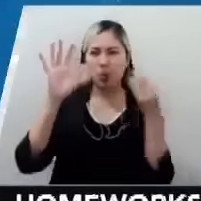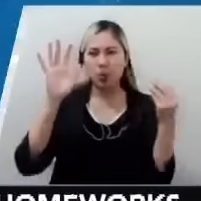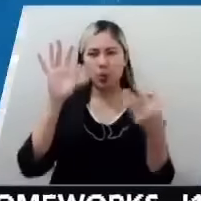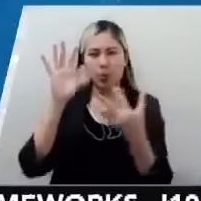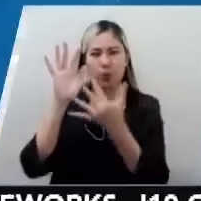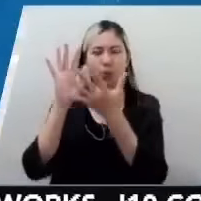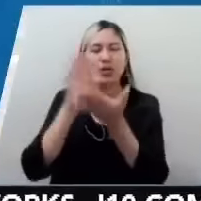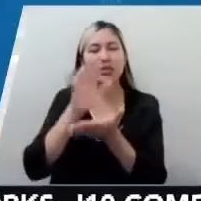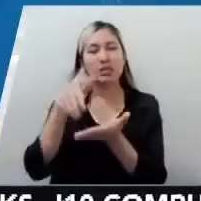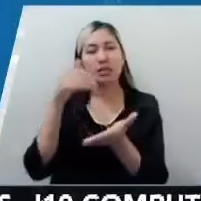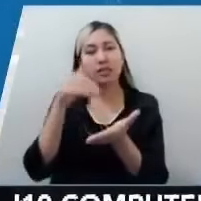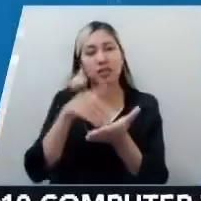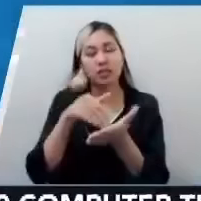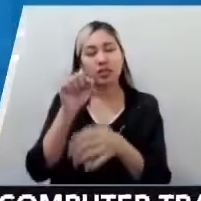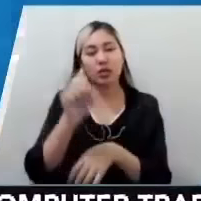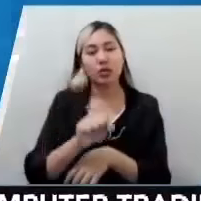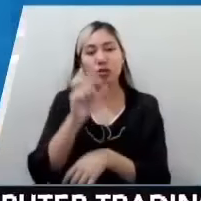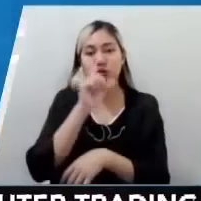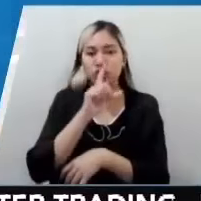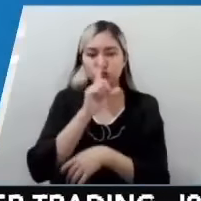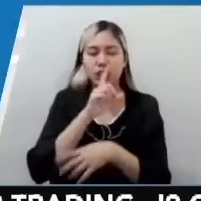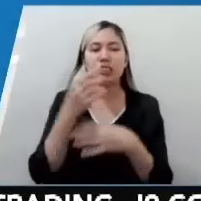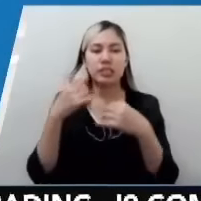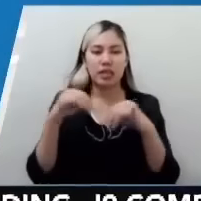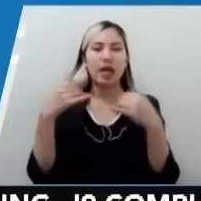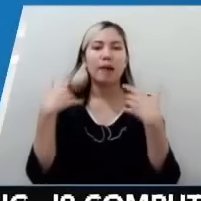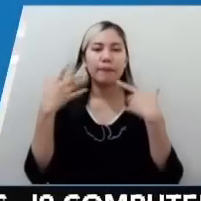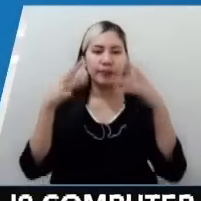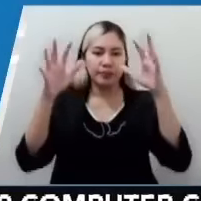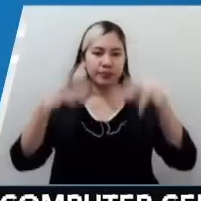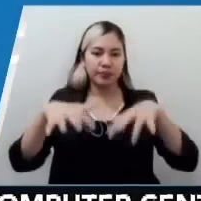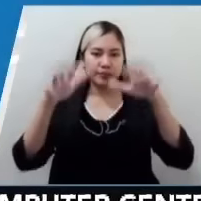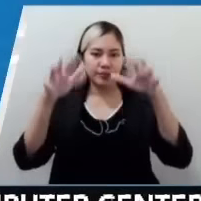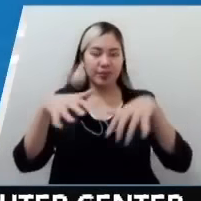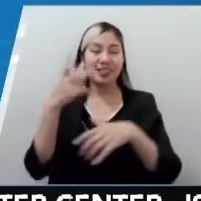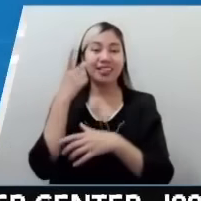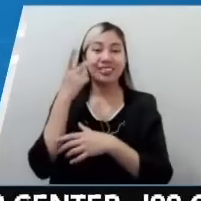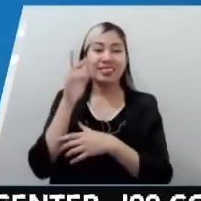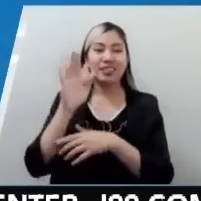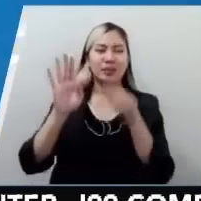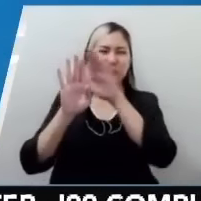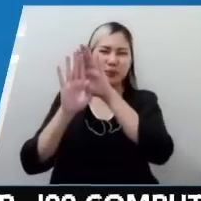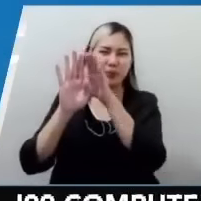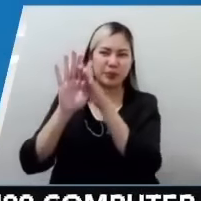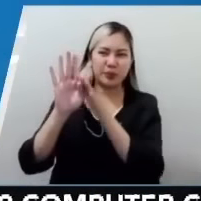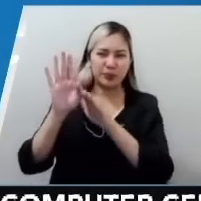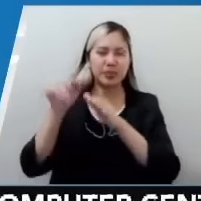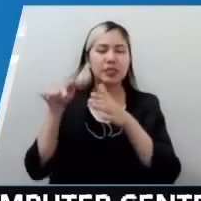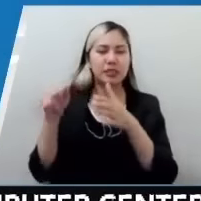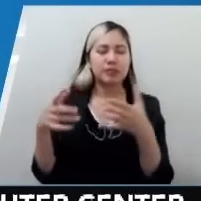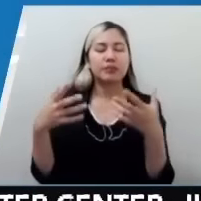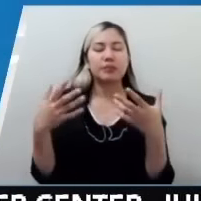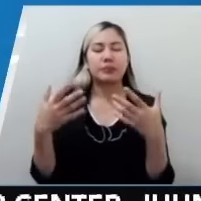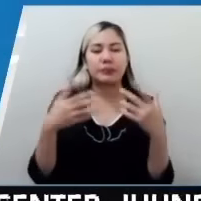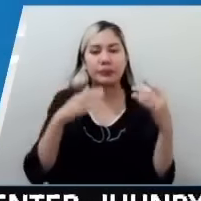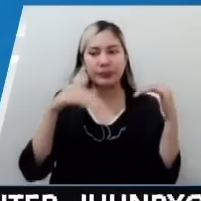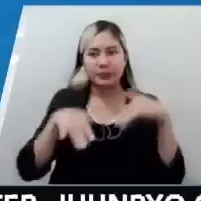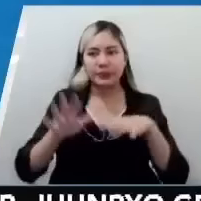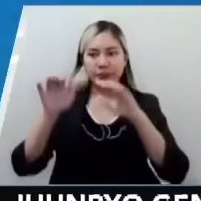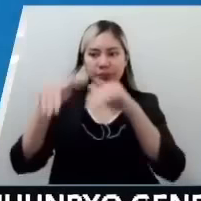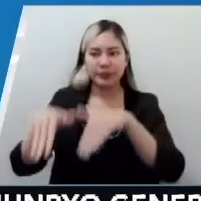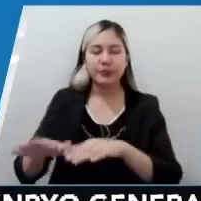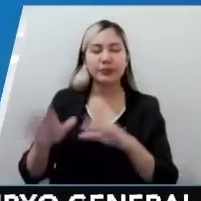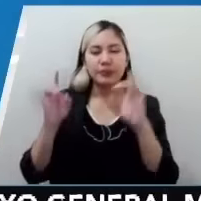Southern Luzon asahan namang magiging maalon at delikado pa rin po sa mga maliliit na sasakyang pandagat ang pumalaot sa mga